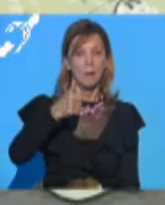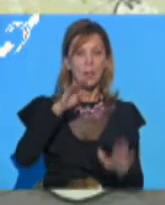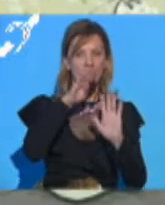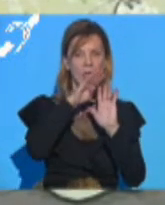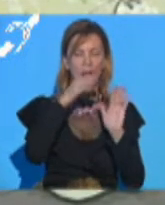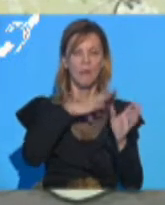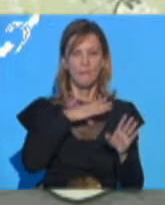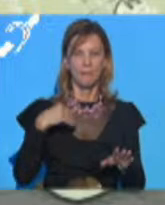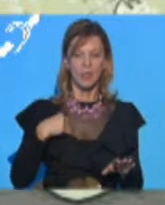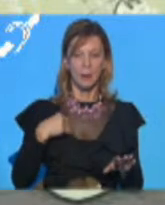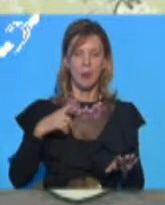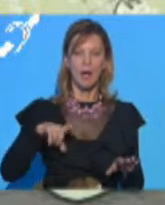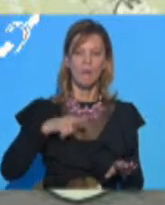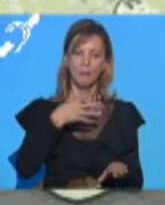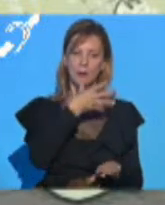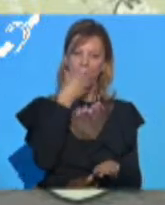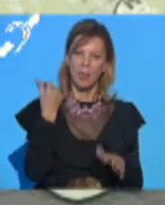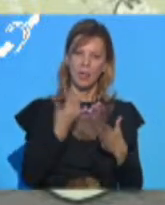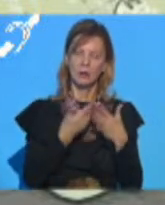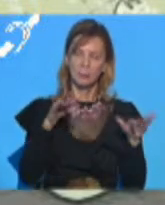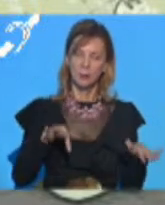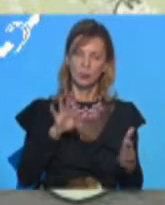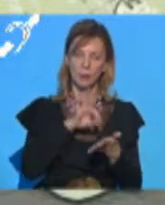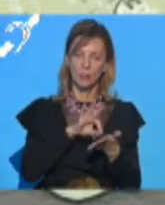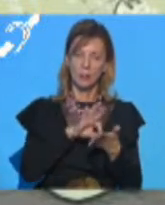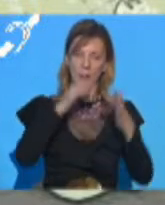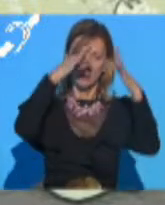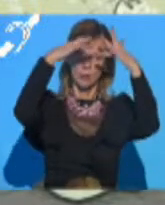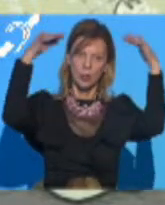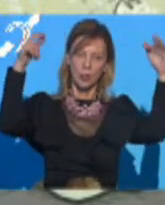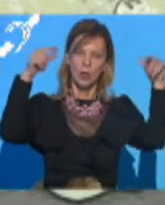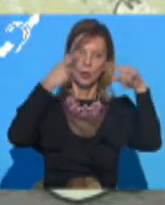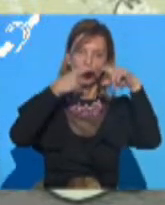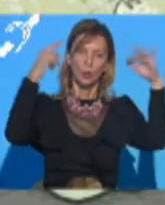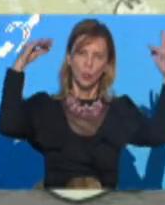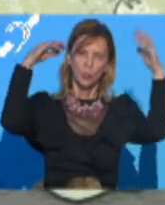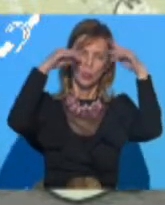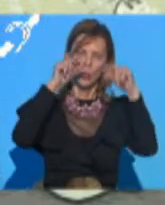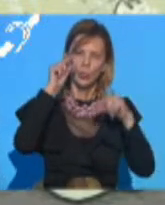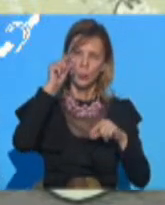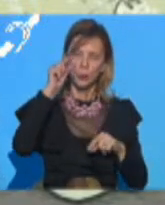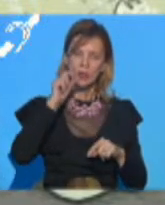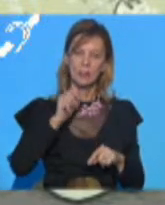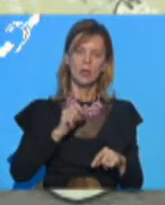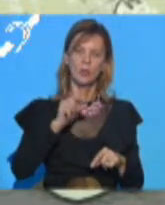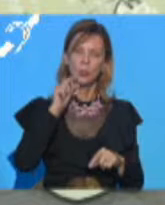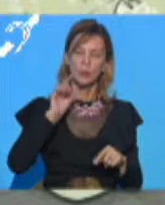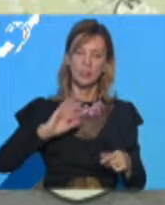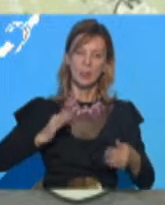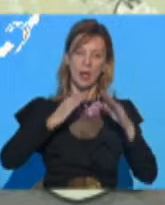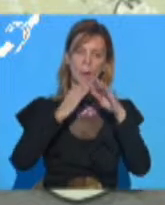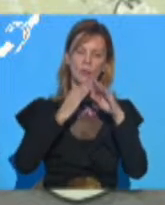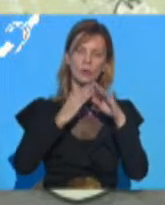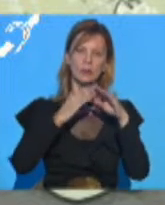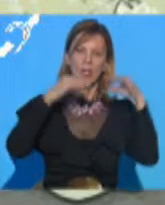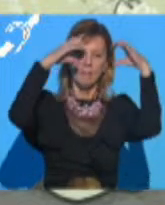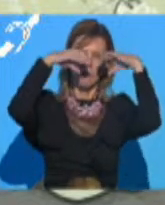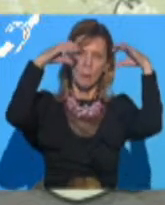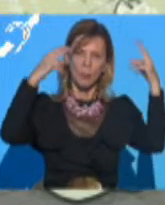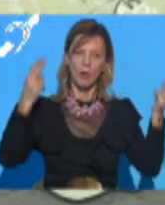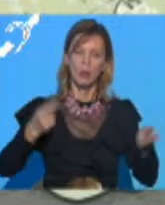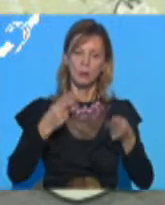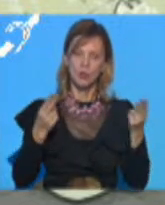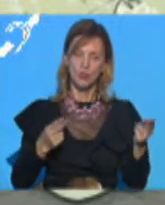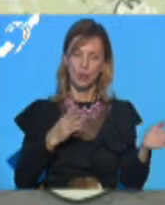va fi mai caldă decât normalul termic al datei calendaristice. Cerul va prezenta înnorări temporare. Izolat în zona de munte, vor fi condiții de ploaie